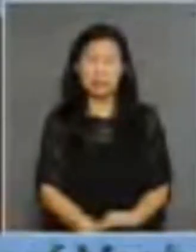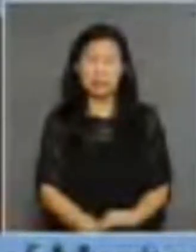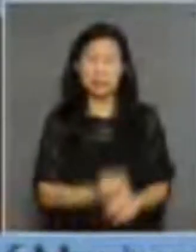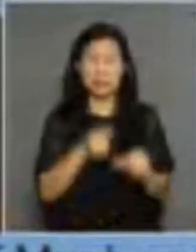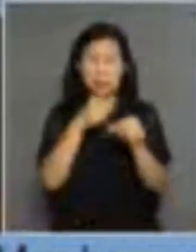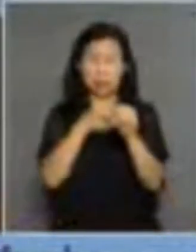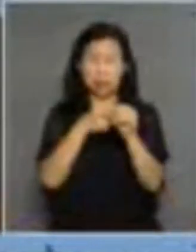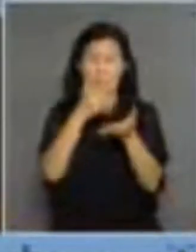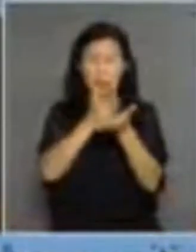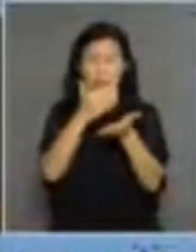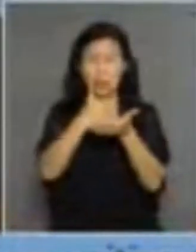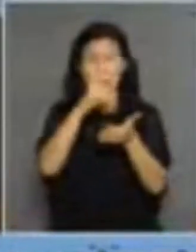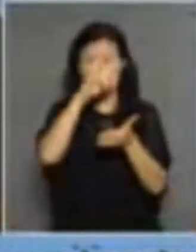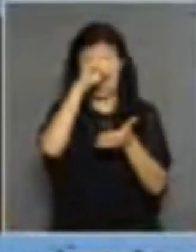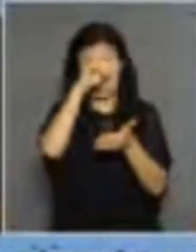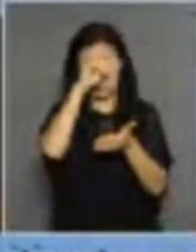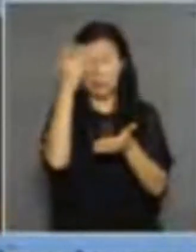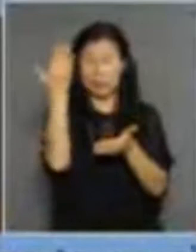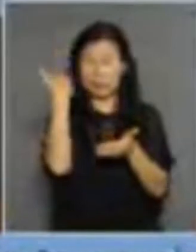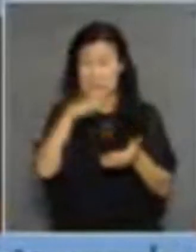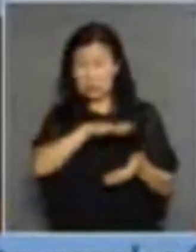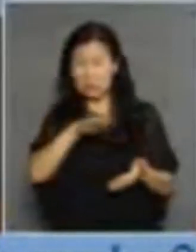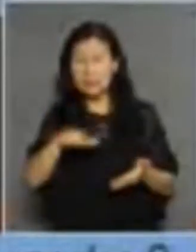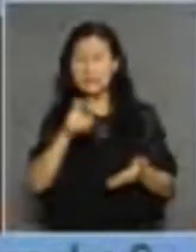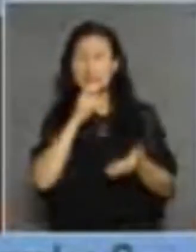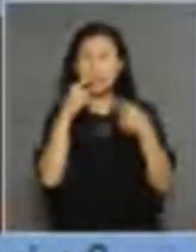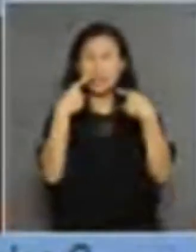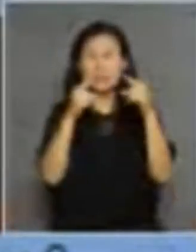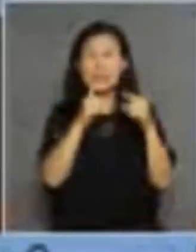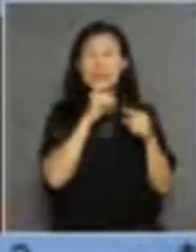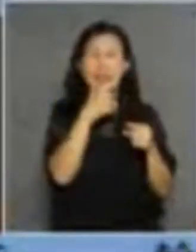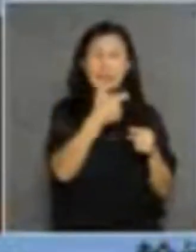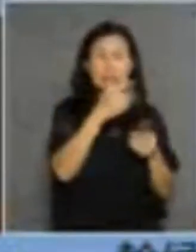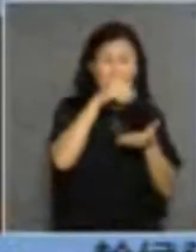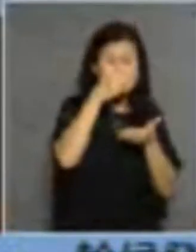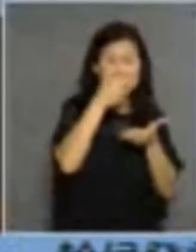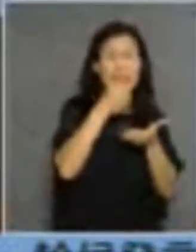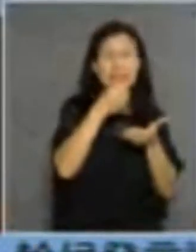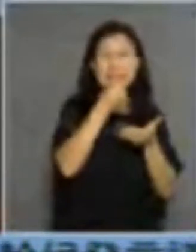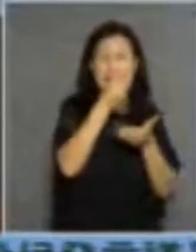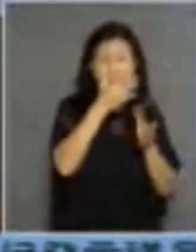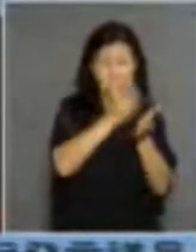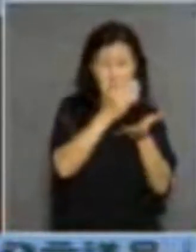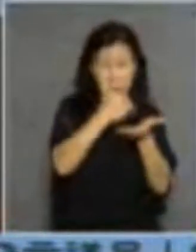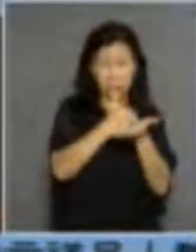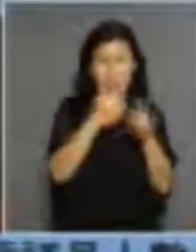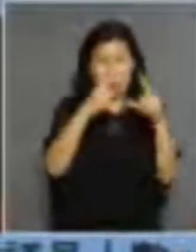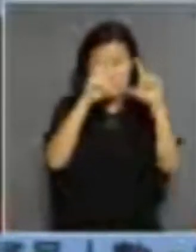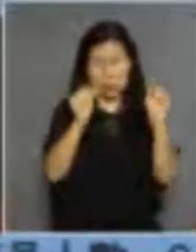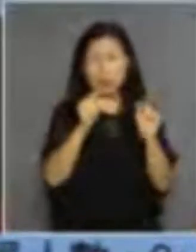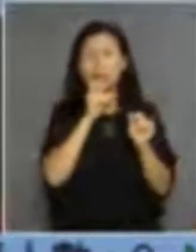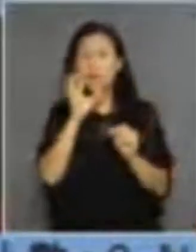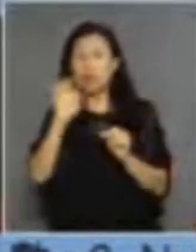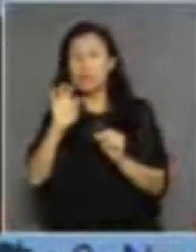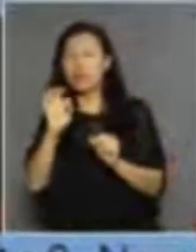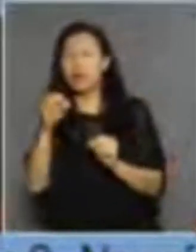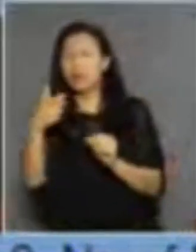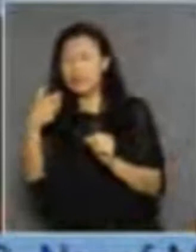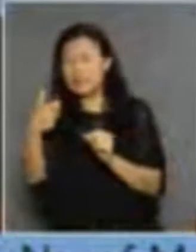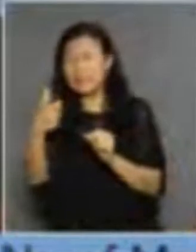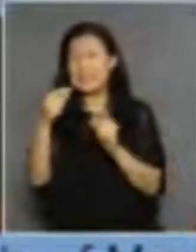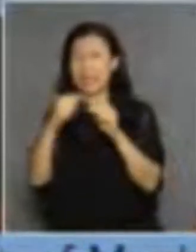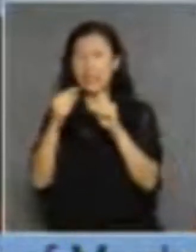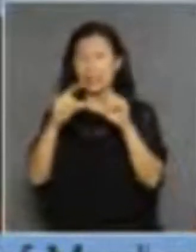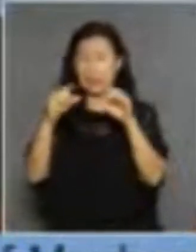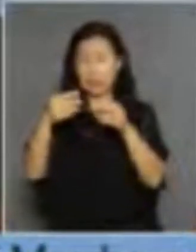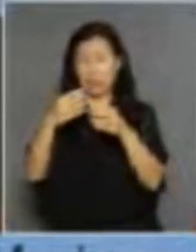啦，咁就我細個嗰時有隻歌仔唱：有錢人家食月餅，冇錢人家就食芋頭咁樣，教